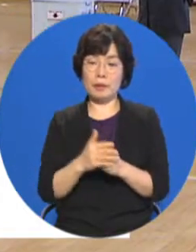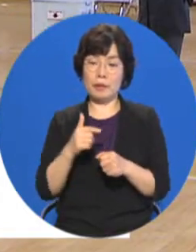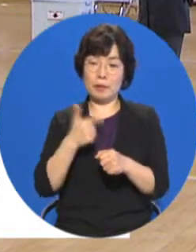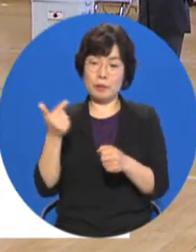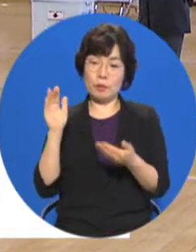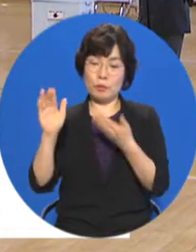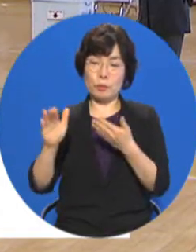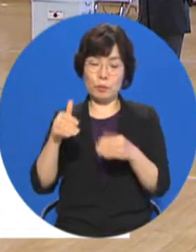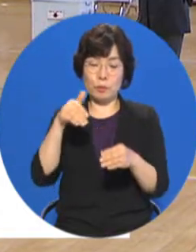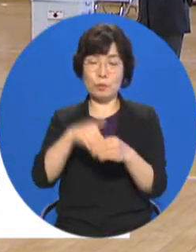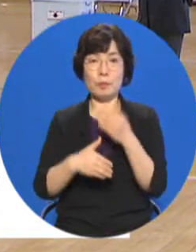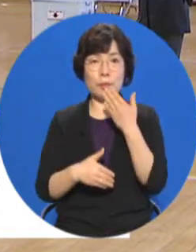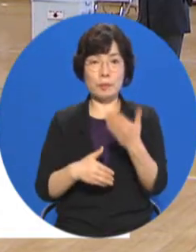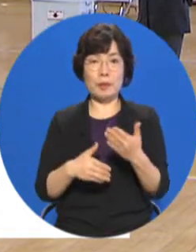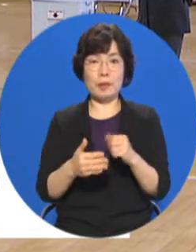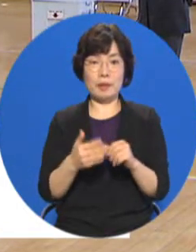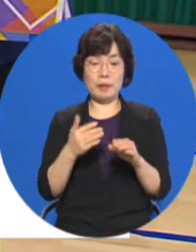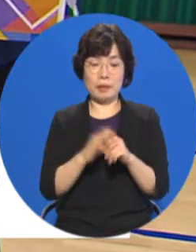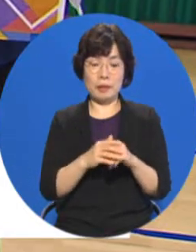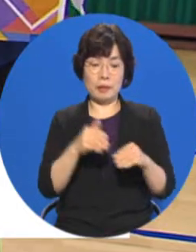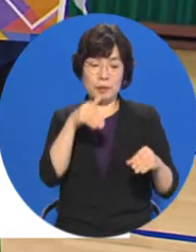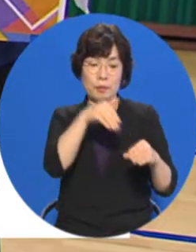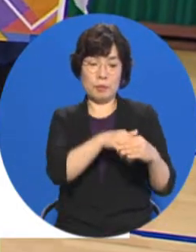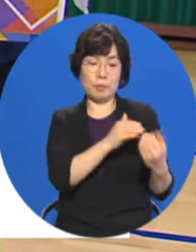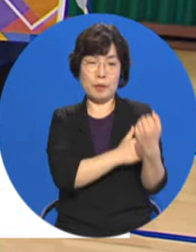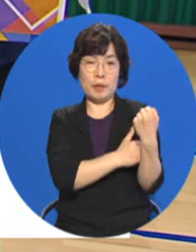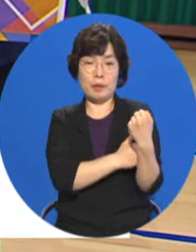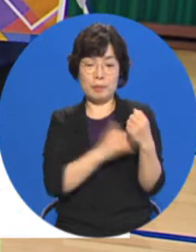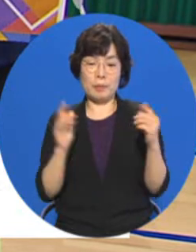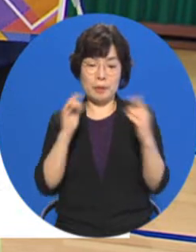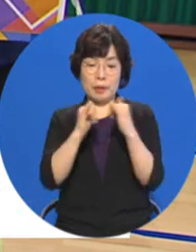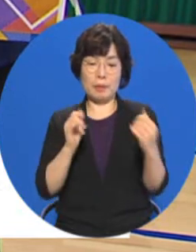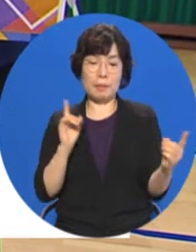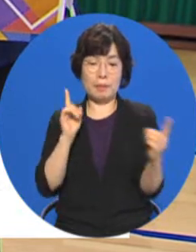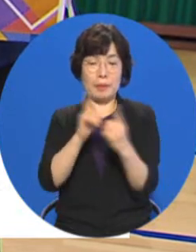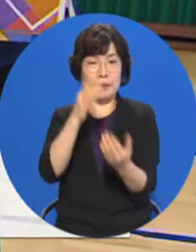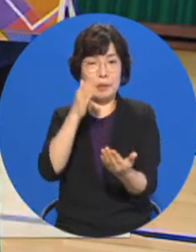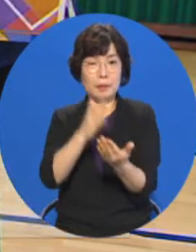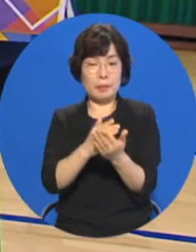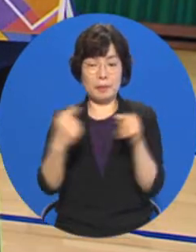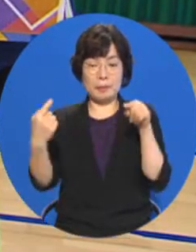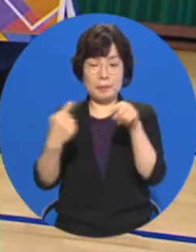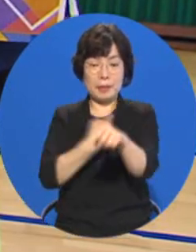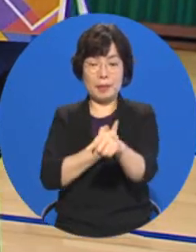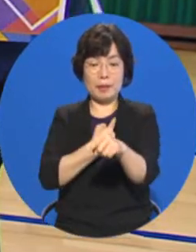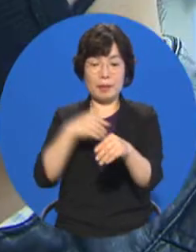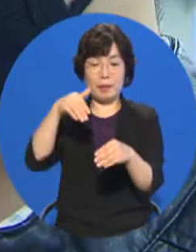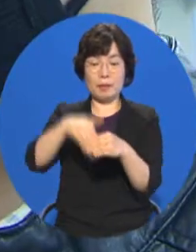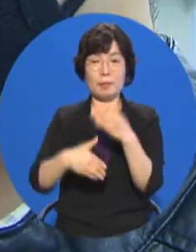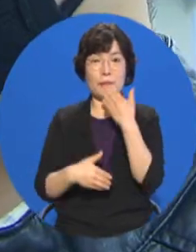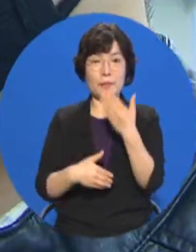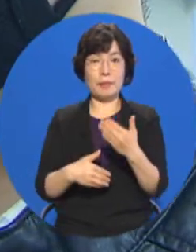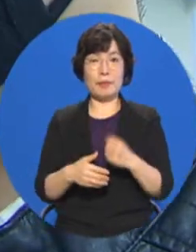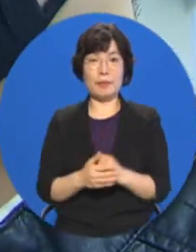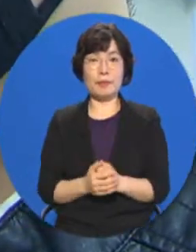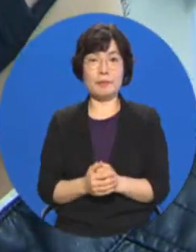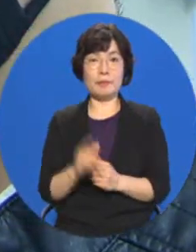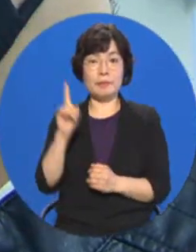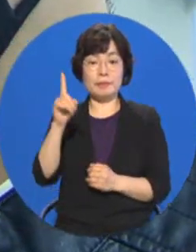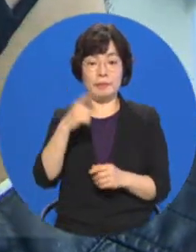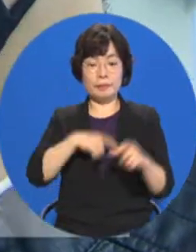이후에 투표를 하시는데요 이는 기존의 우리 6 원대 분들하고 접종 최소화하기 위함입니다 아 그런데 한가지 참고로